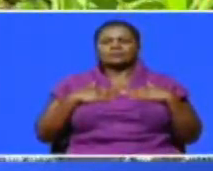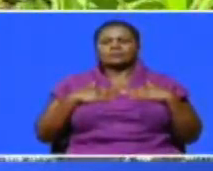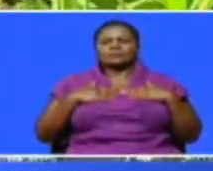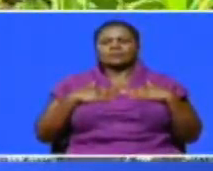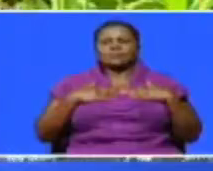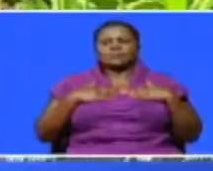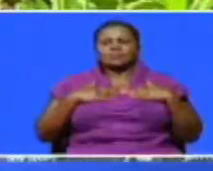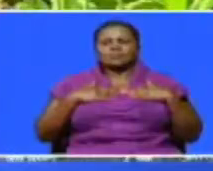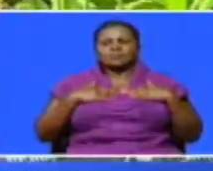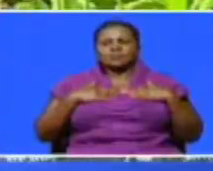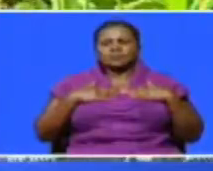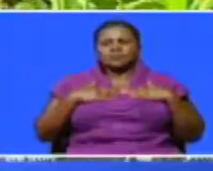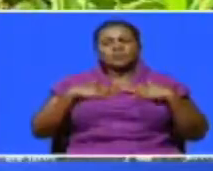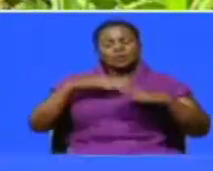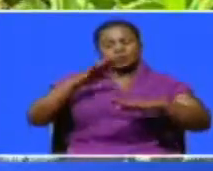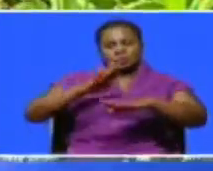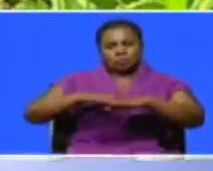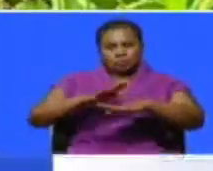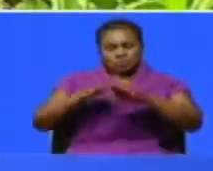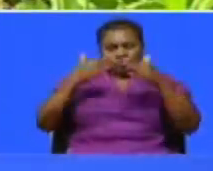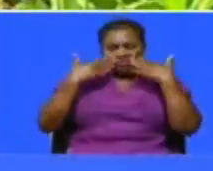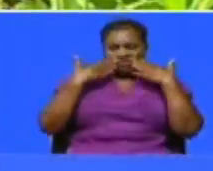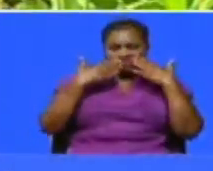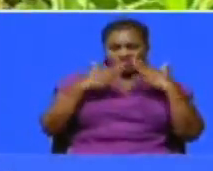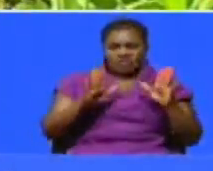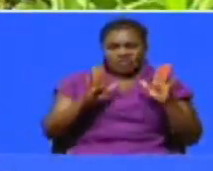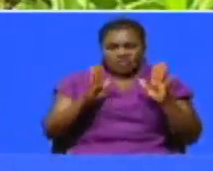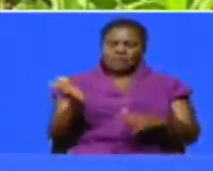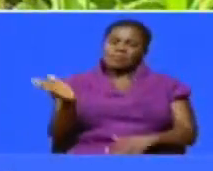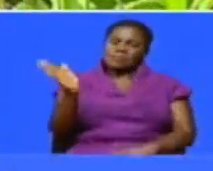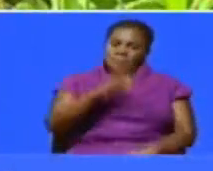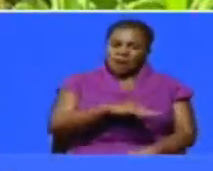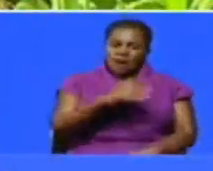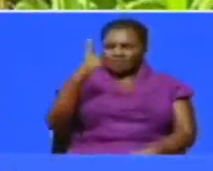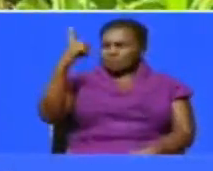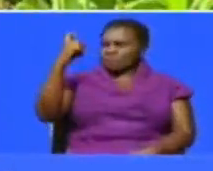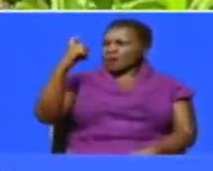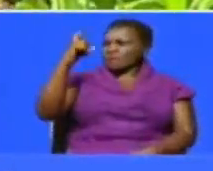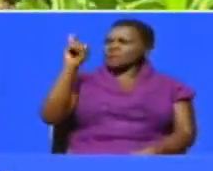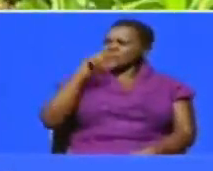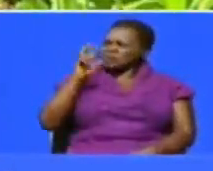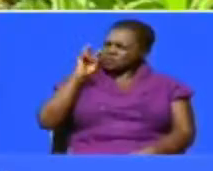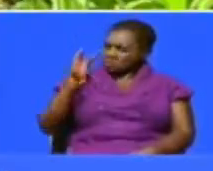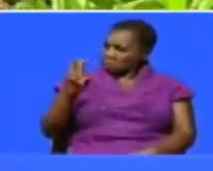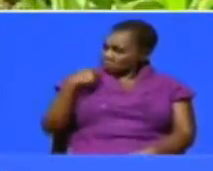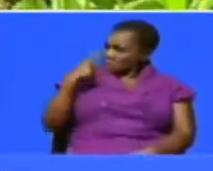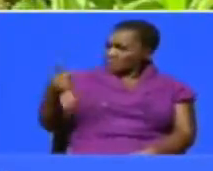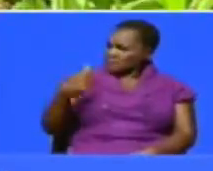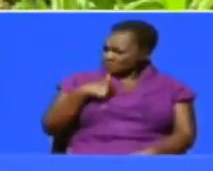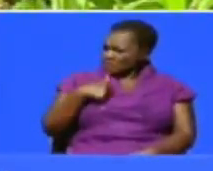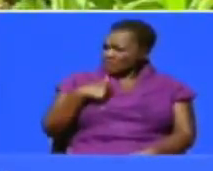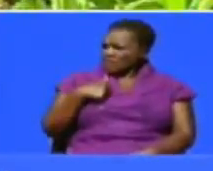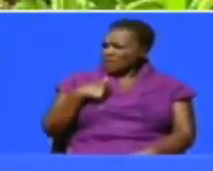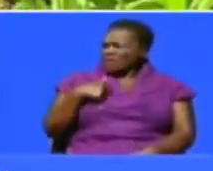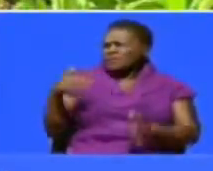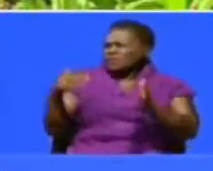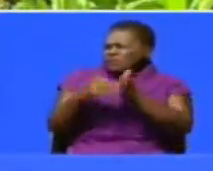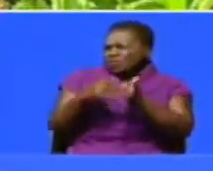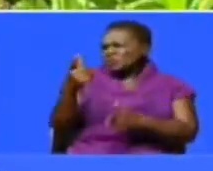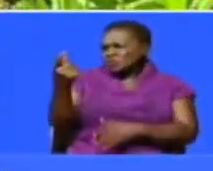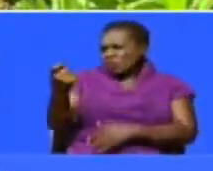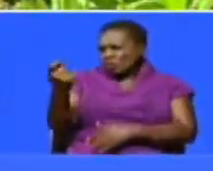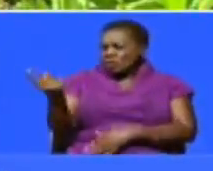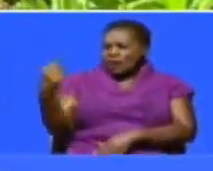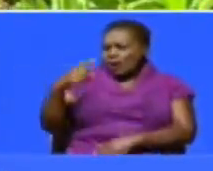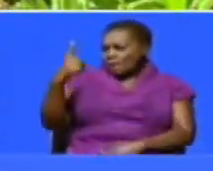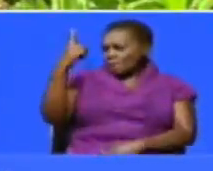Tulizunguka tu vizuri, tulikuwa tumemaliza, hata tulikuwa tunarudi. Akaona hiyo spot, akaniambia just